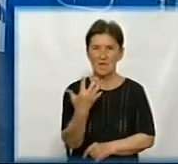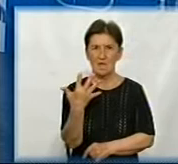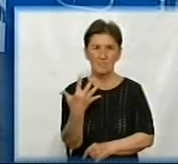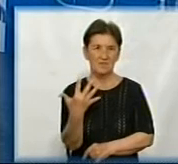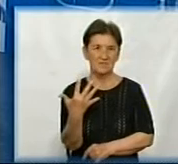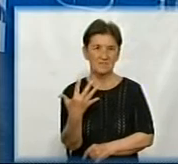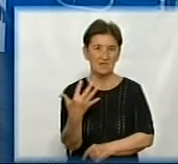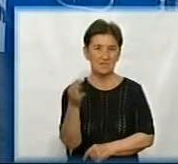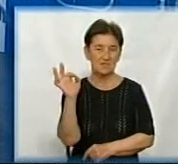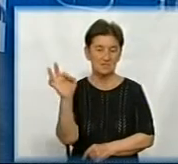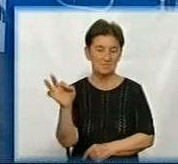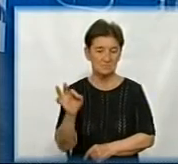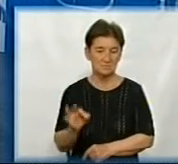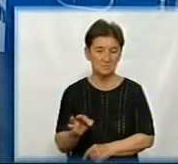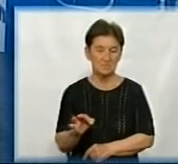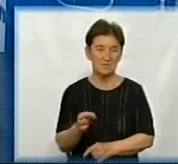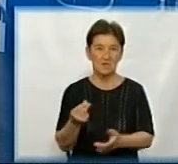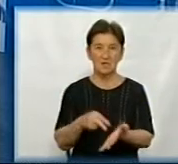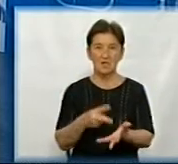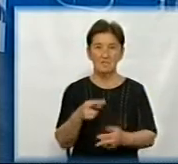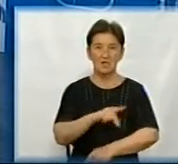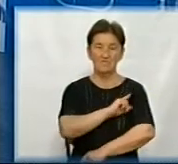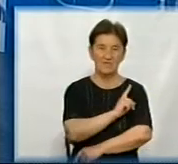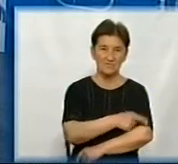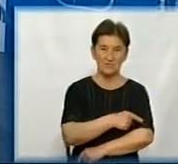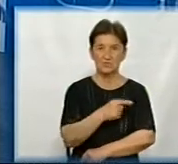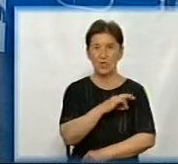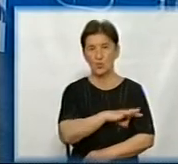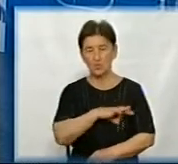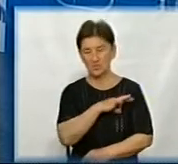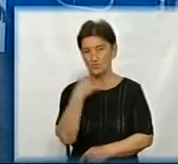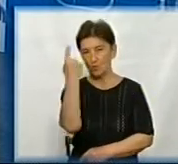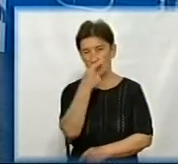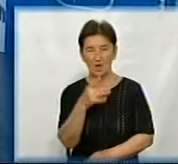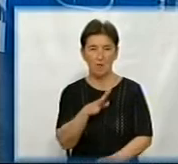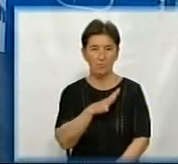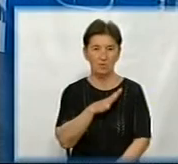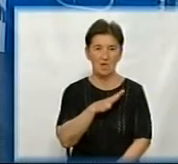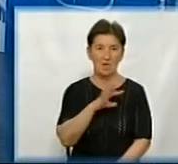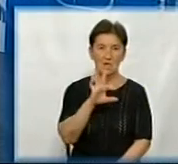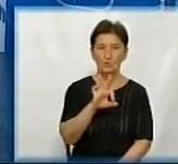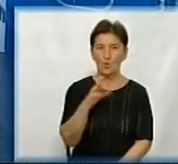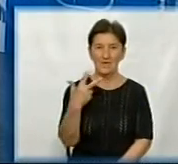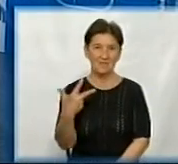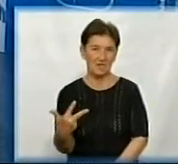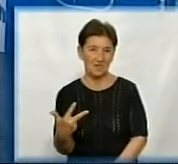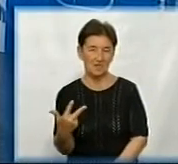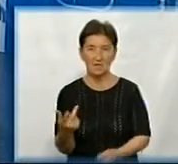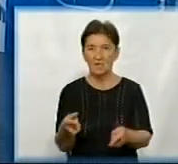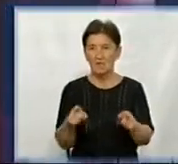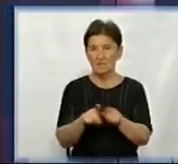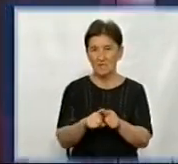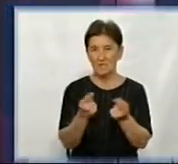0,5 буде ставка для фізичних і юридичних осіб, а була 0,3. Тобто таке